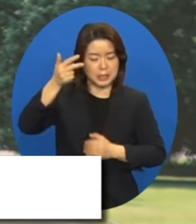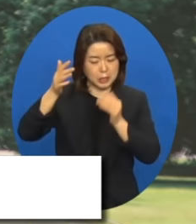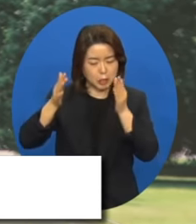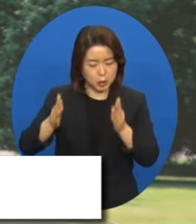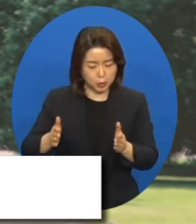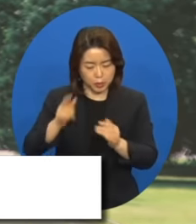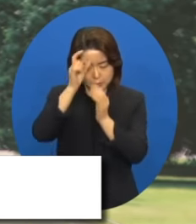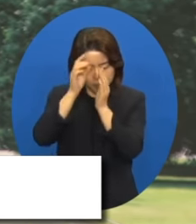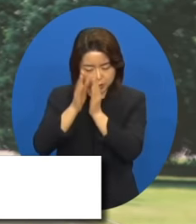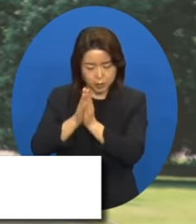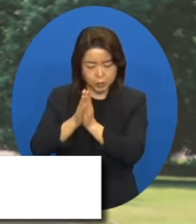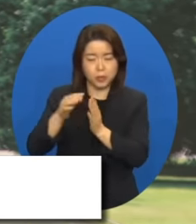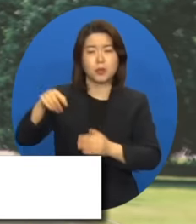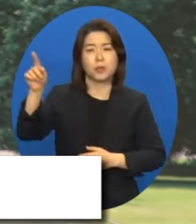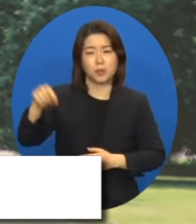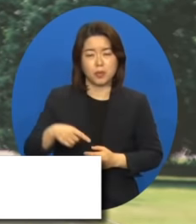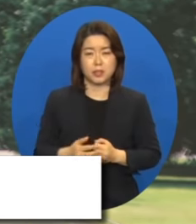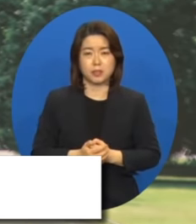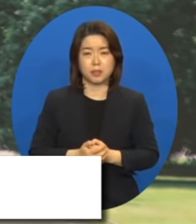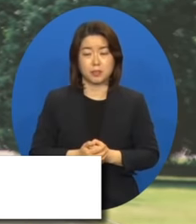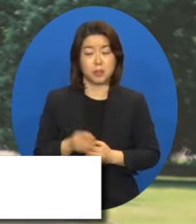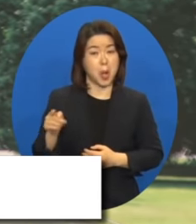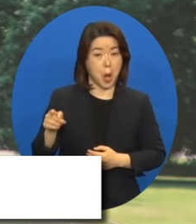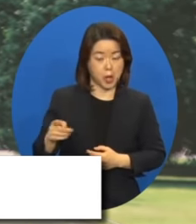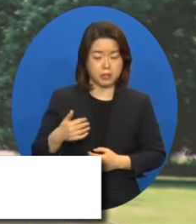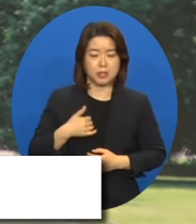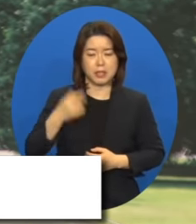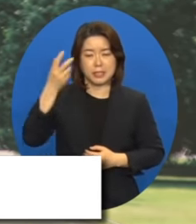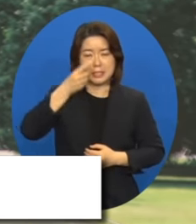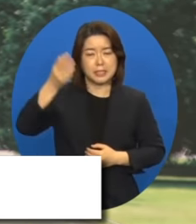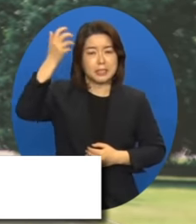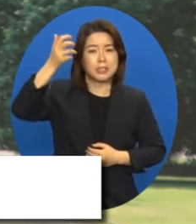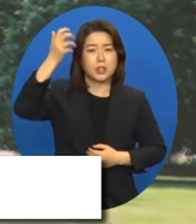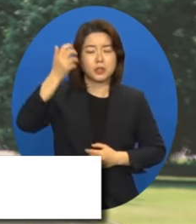왔는데 그때 내가 성령의 불을 받았습니다.